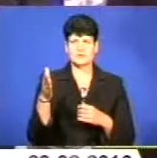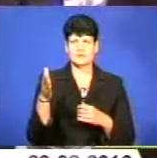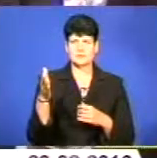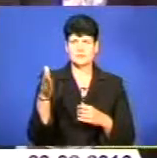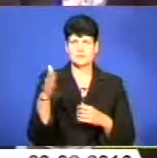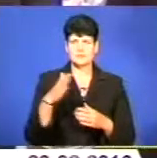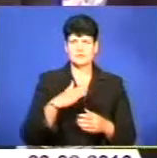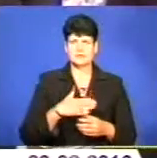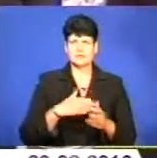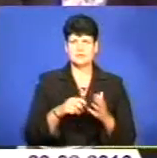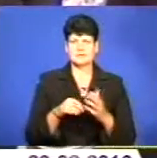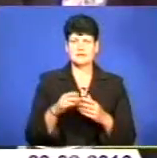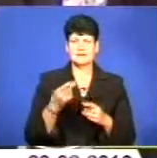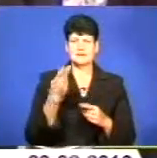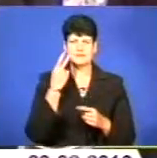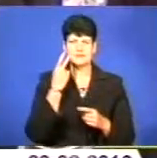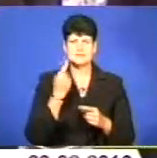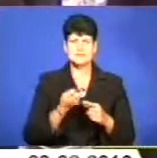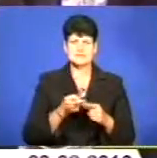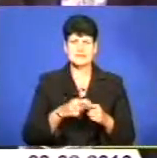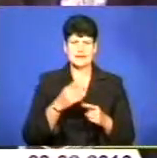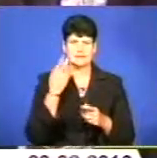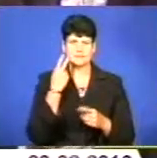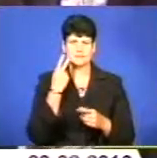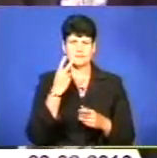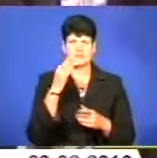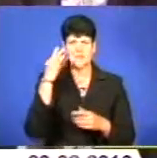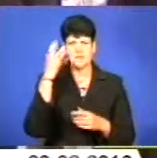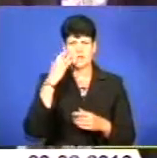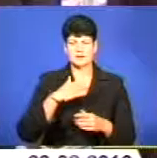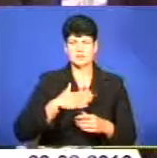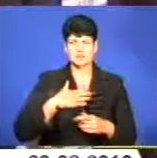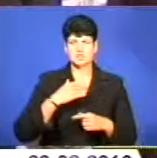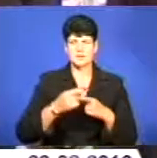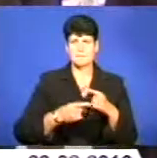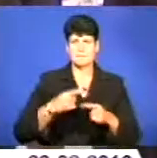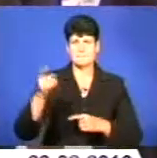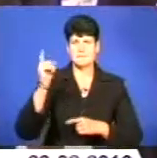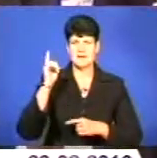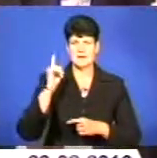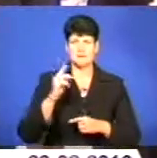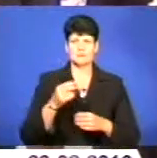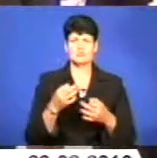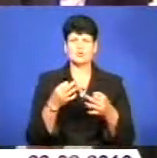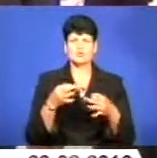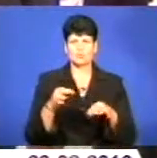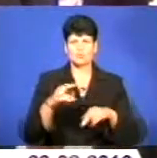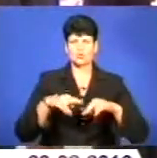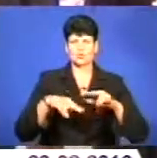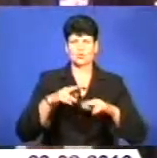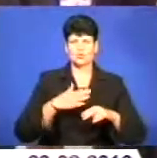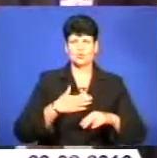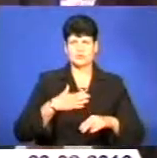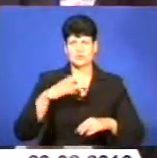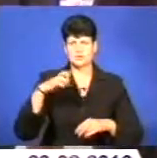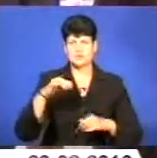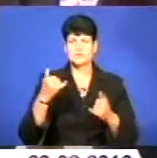це є одвічна мрія наших предків про свободу і розбудову нашої держави. І сьогодні для